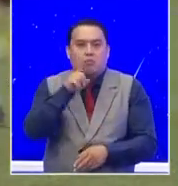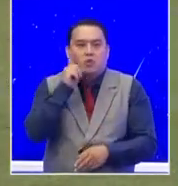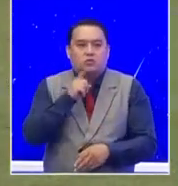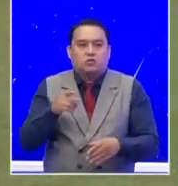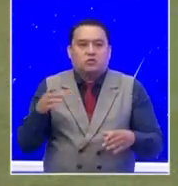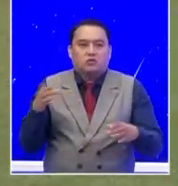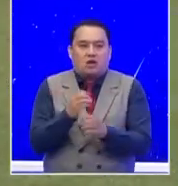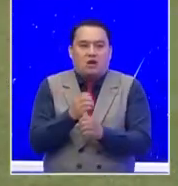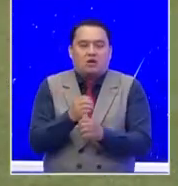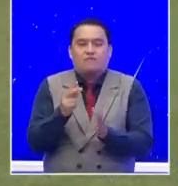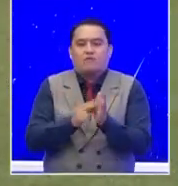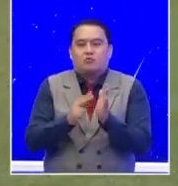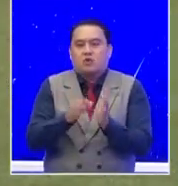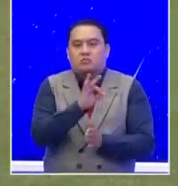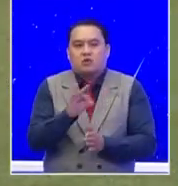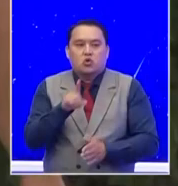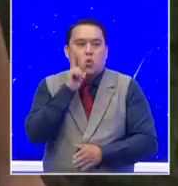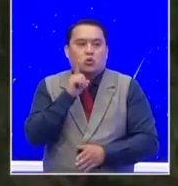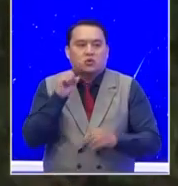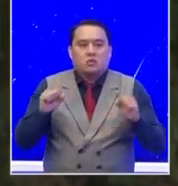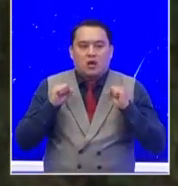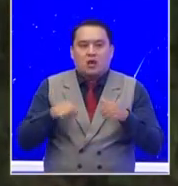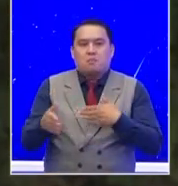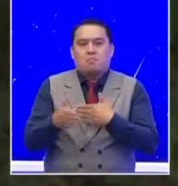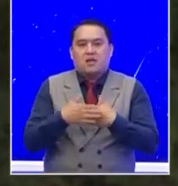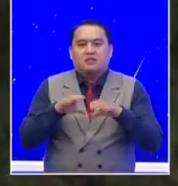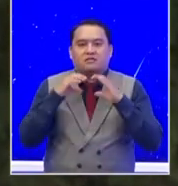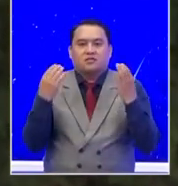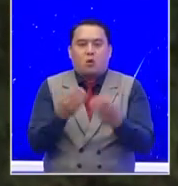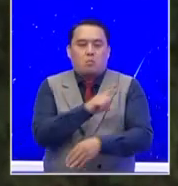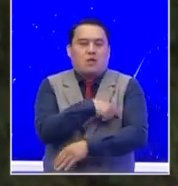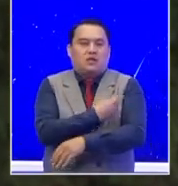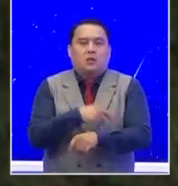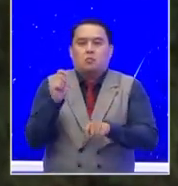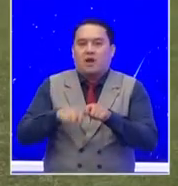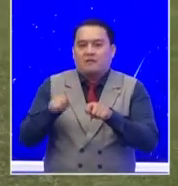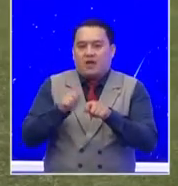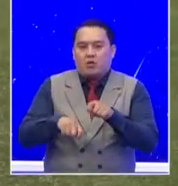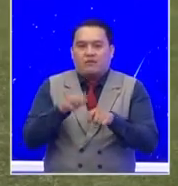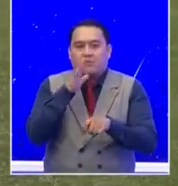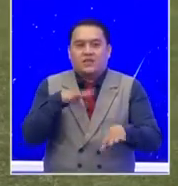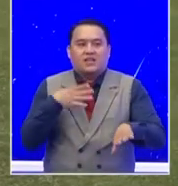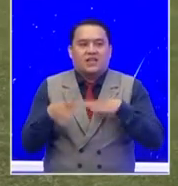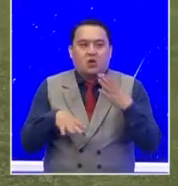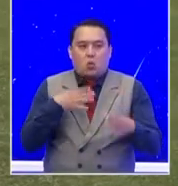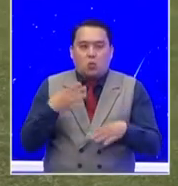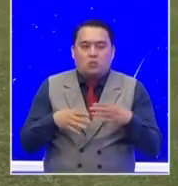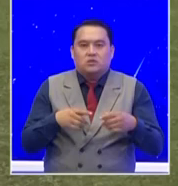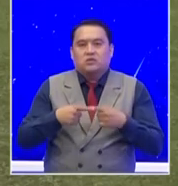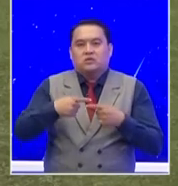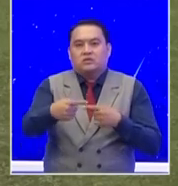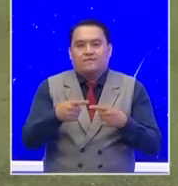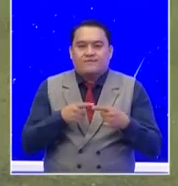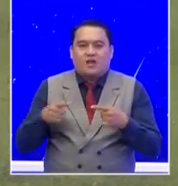уменьшилась на 80 процентов юные спортсмены перед выходом на стадион проходят медицинский осмотр а во время тренировок соблюдая дистанцию